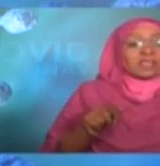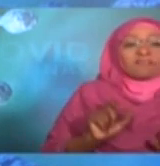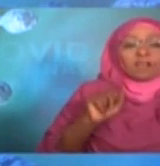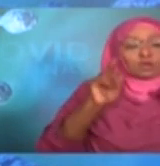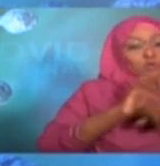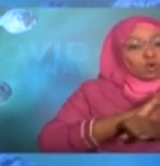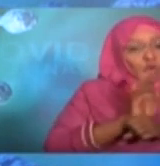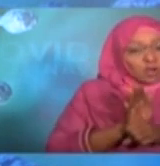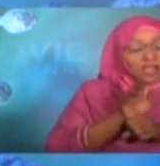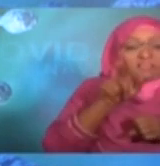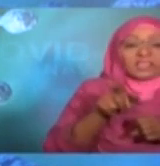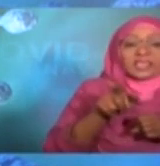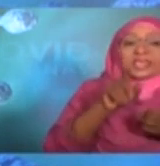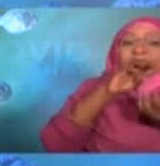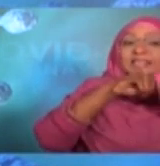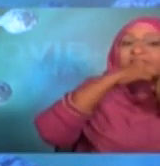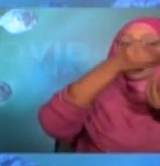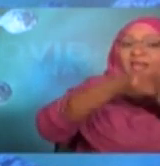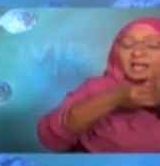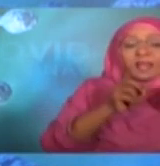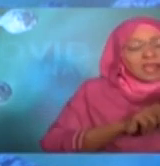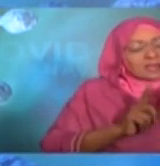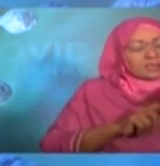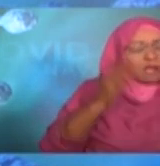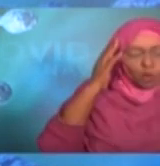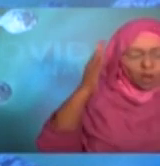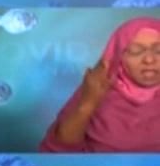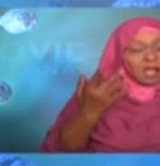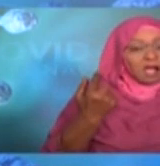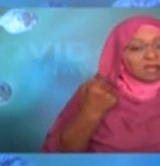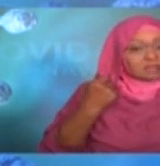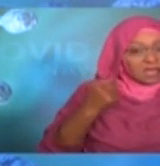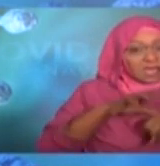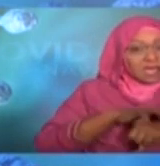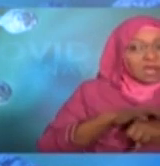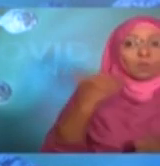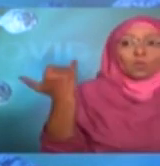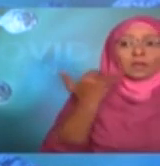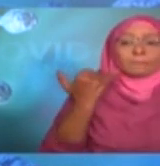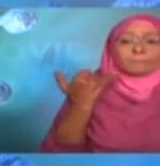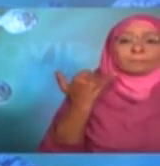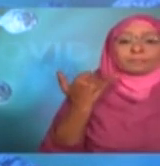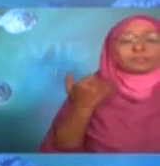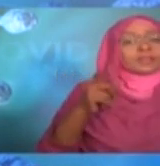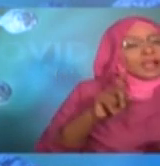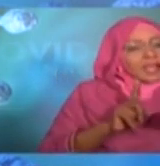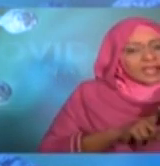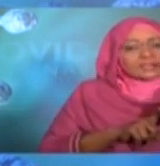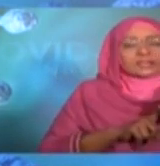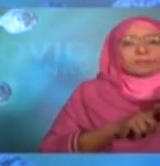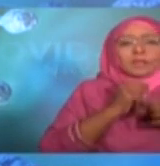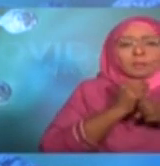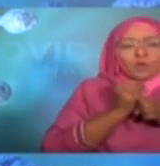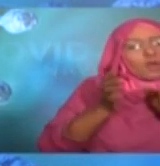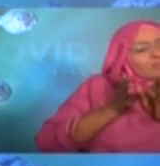كسلة، يصحبوا ذلك أيضا بتوعية صحية للناس بأنه مهما كانت الأحداث حقه يحققوا نوع من التباعد الاجتماعي